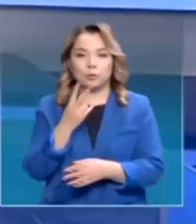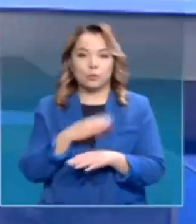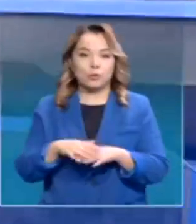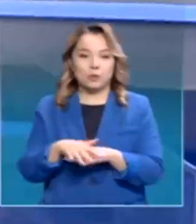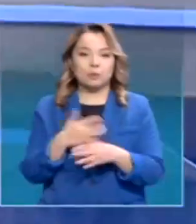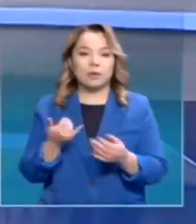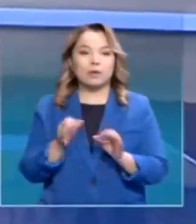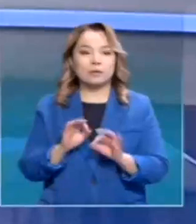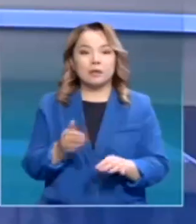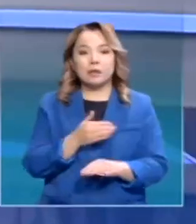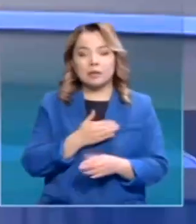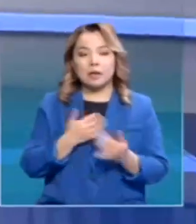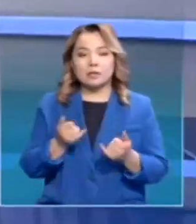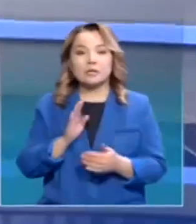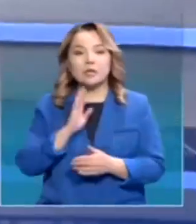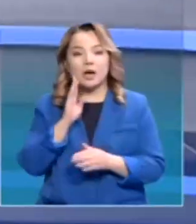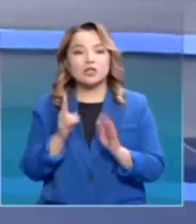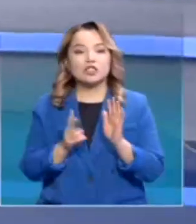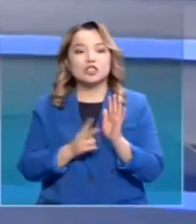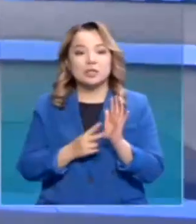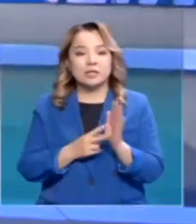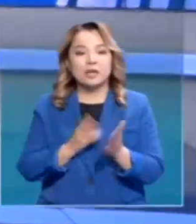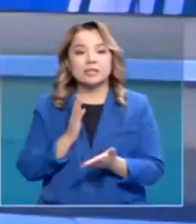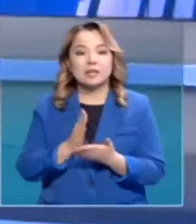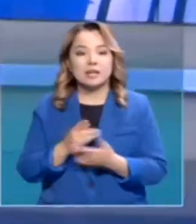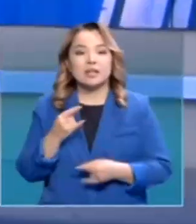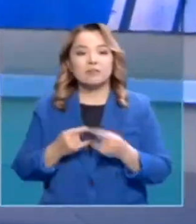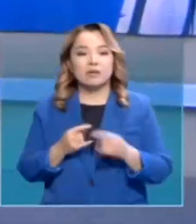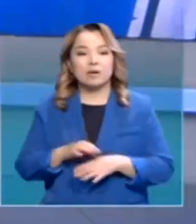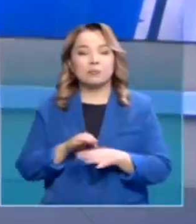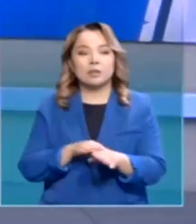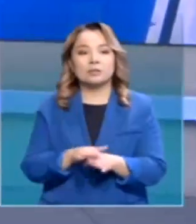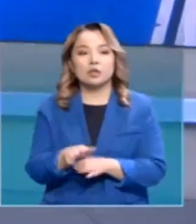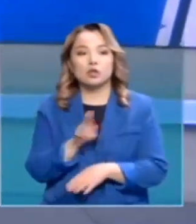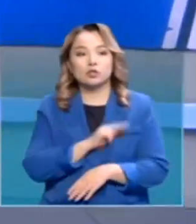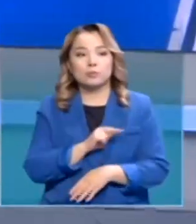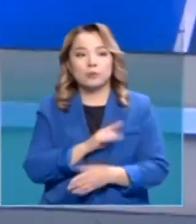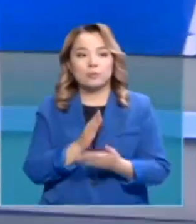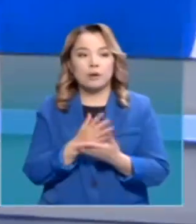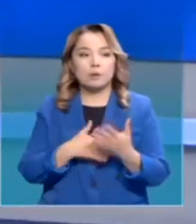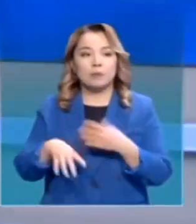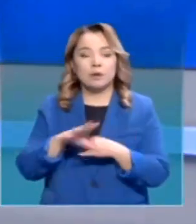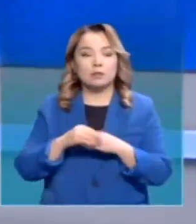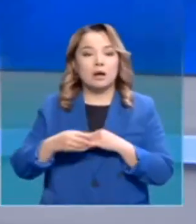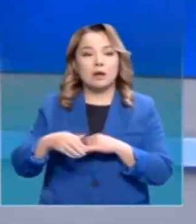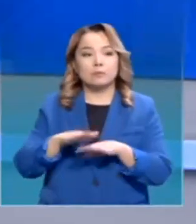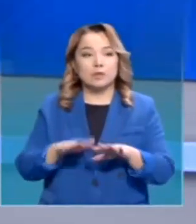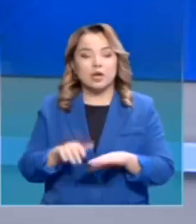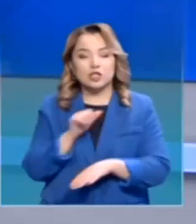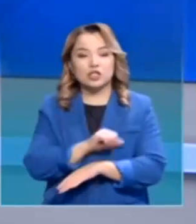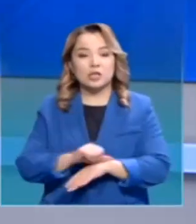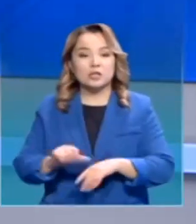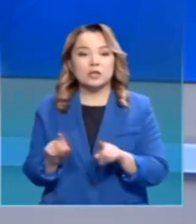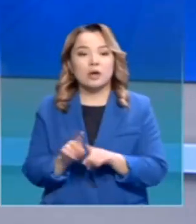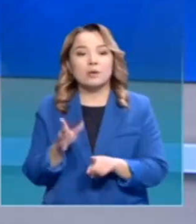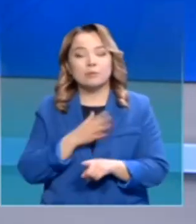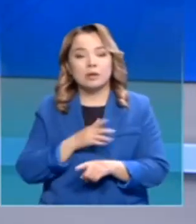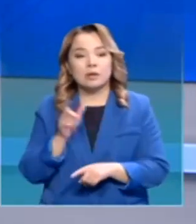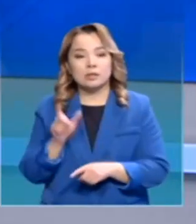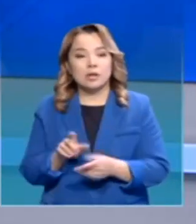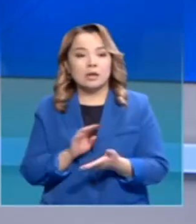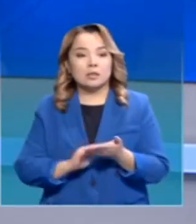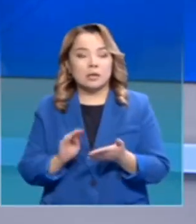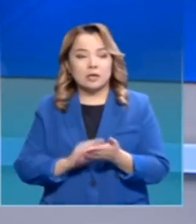да айта кетейін, бүгін біз таңғы 7-ден бастап тікелей эфирде жұмыс істеп жатырмыз. Еліміздің барлық аймағында, тіпті шетелде де біздің тілшілер